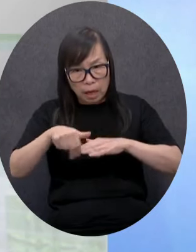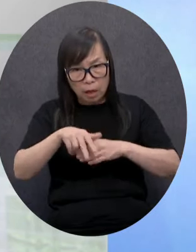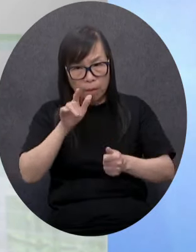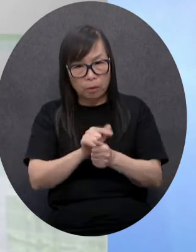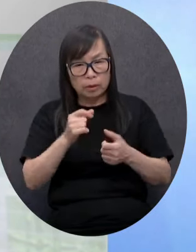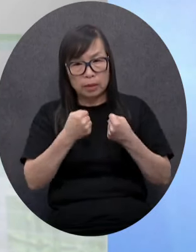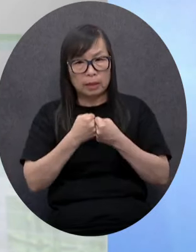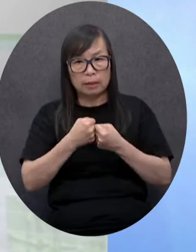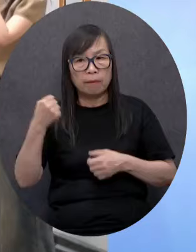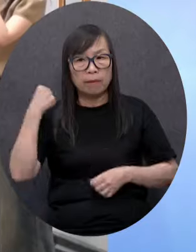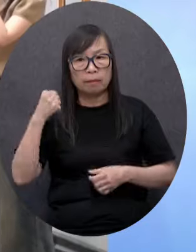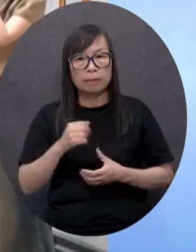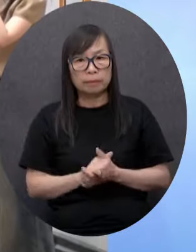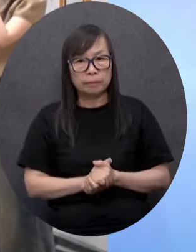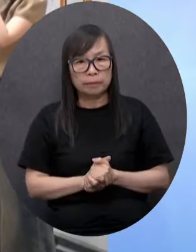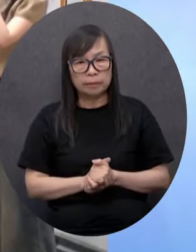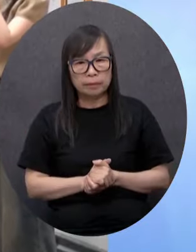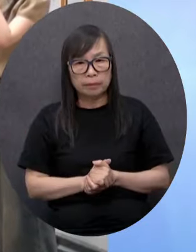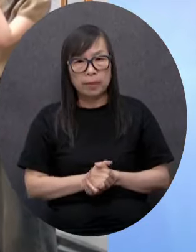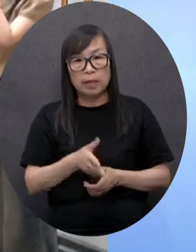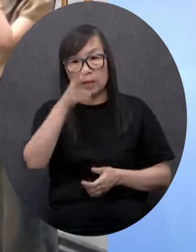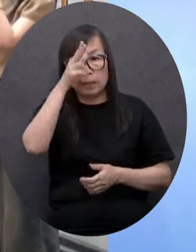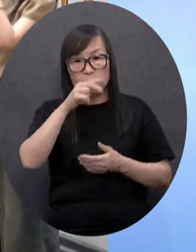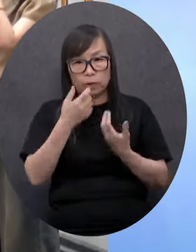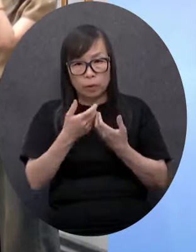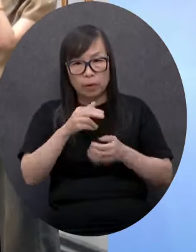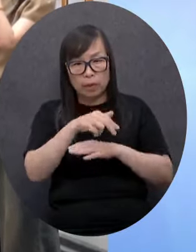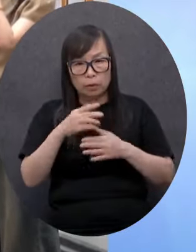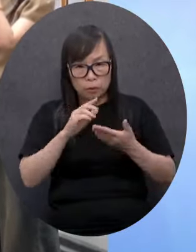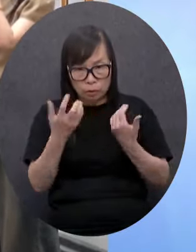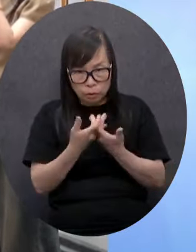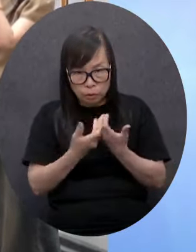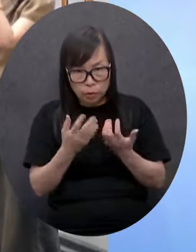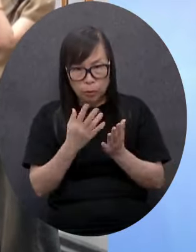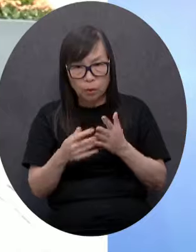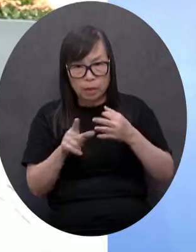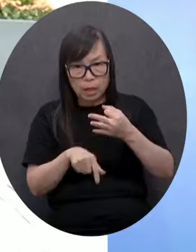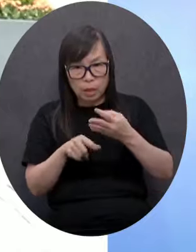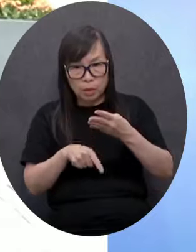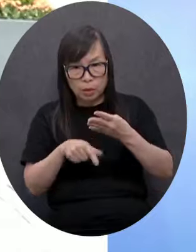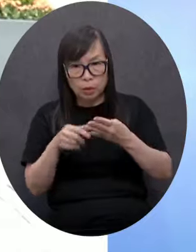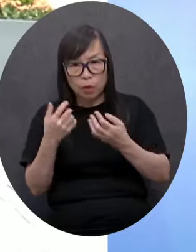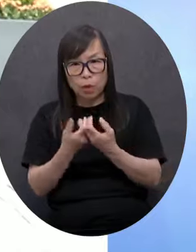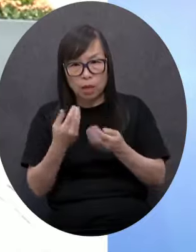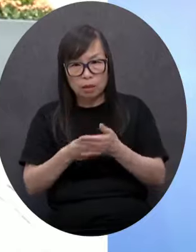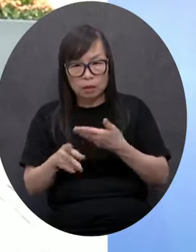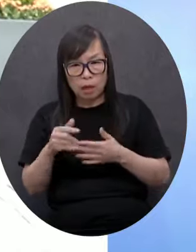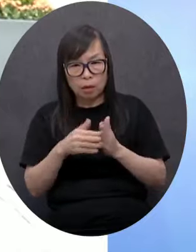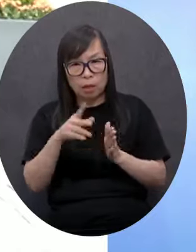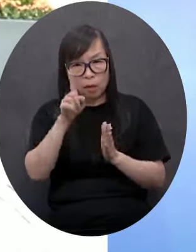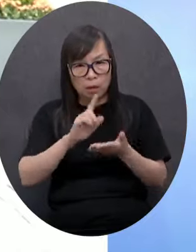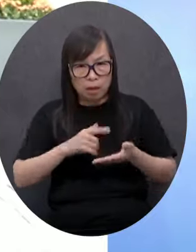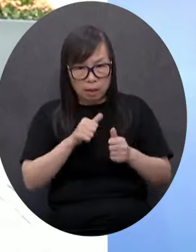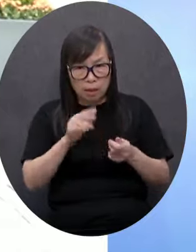持竞争力。 政府统计处的数字显示，四月的零售业总销货价值按年跌超